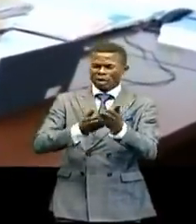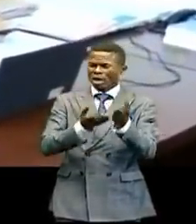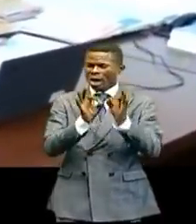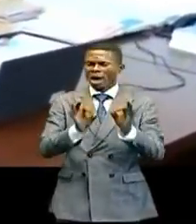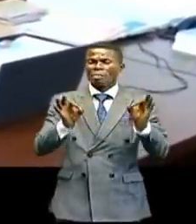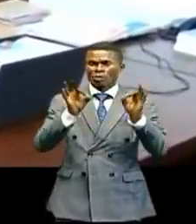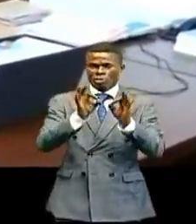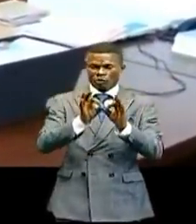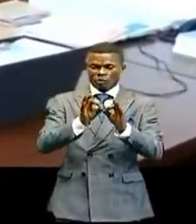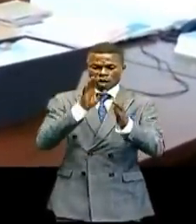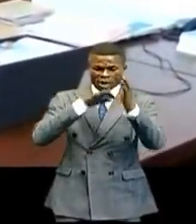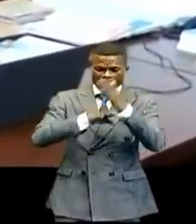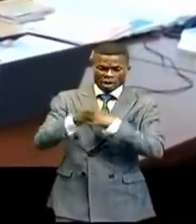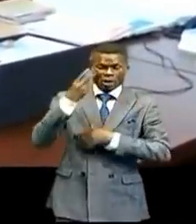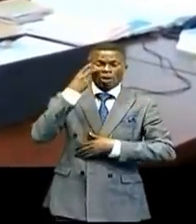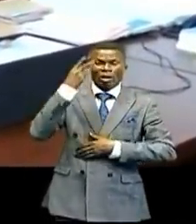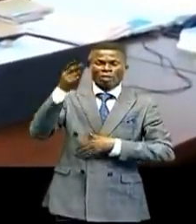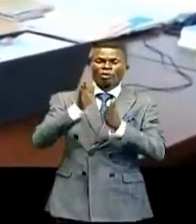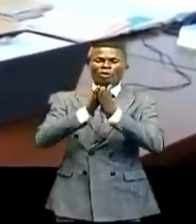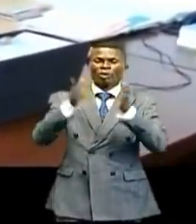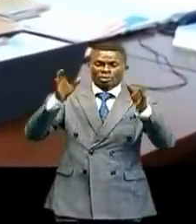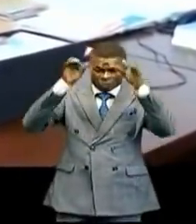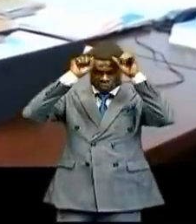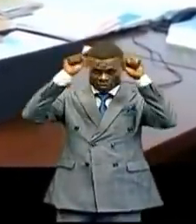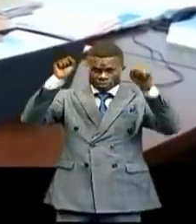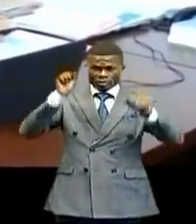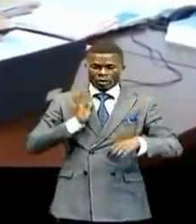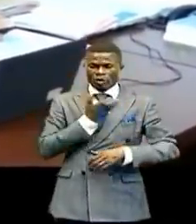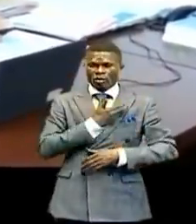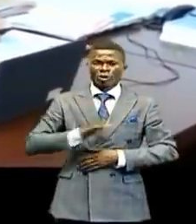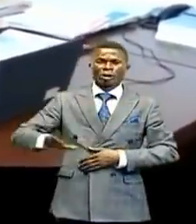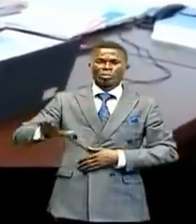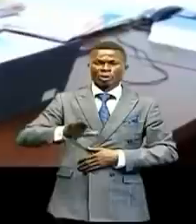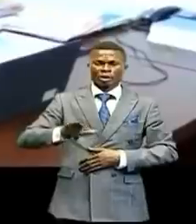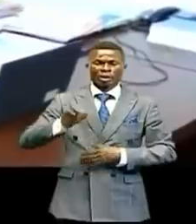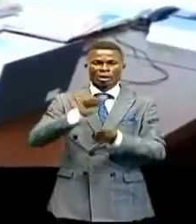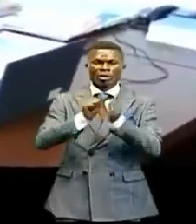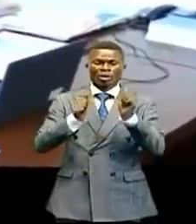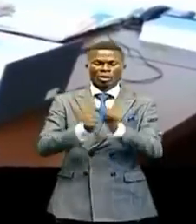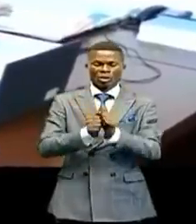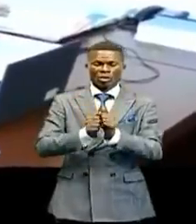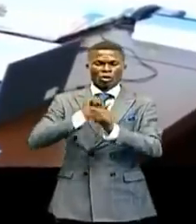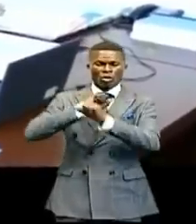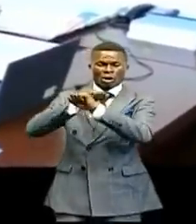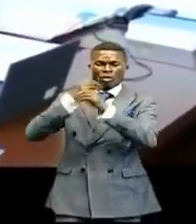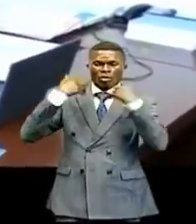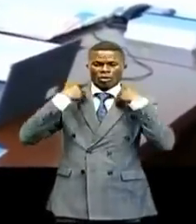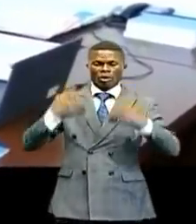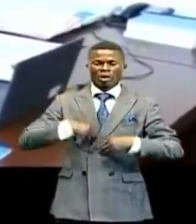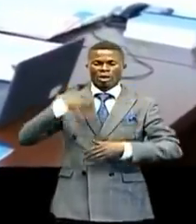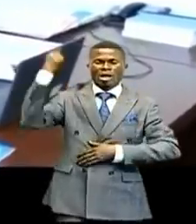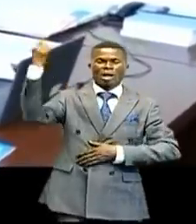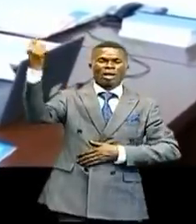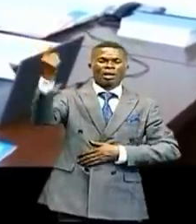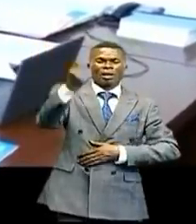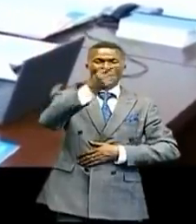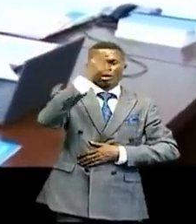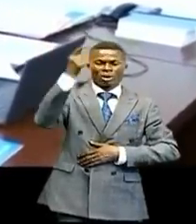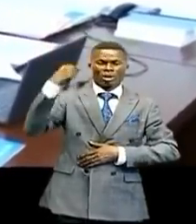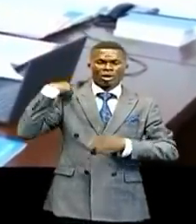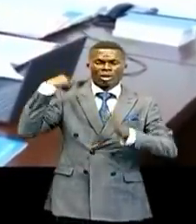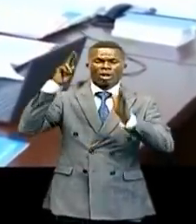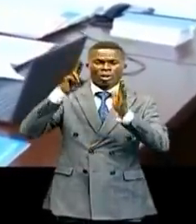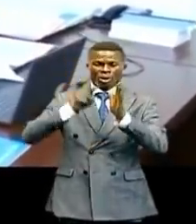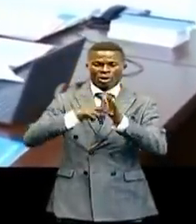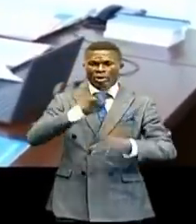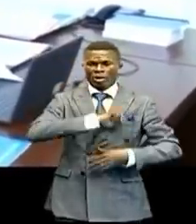pilotes s'inscrivent dans la vision globale du président de la République en matière de couverture de santé universelle que le